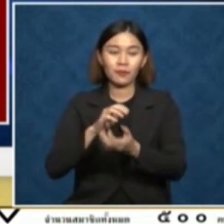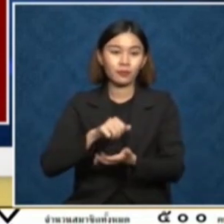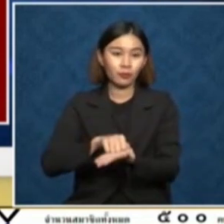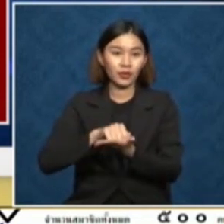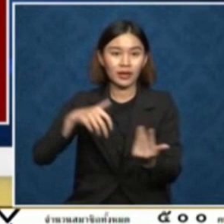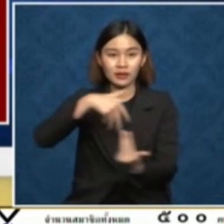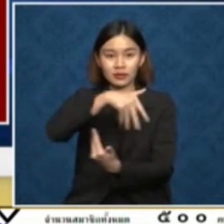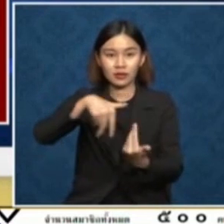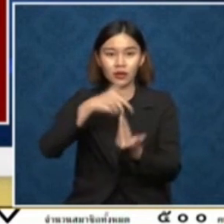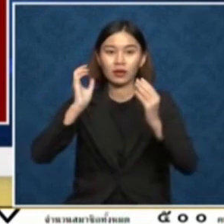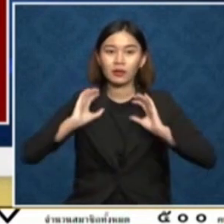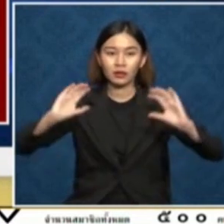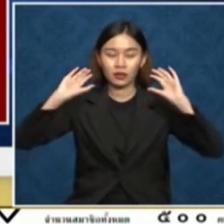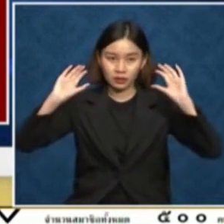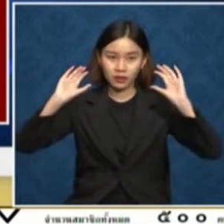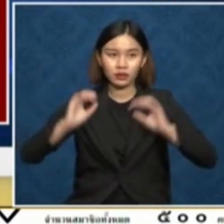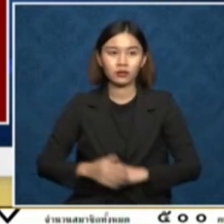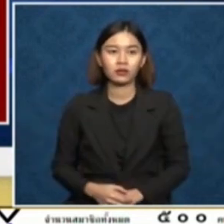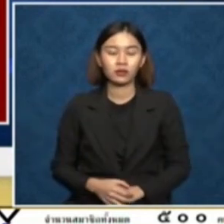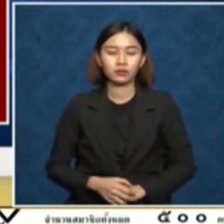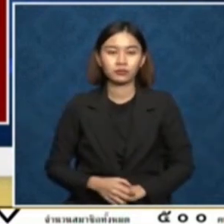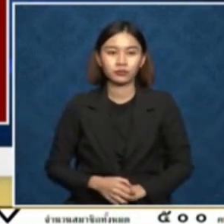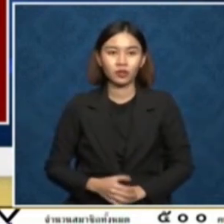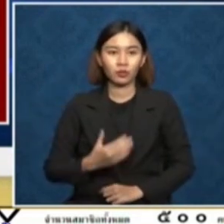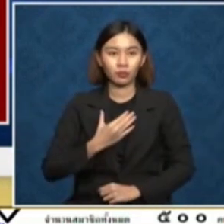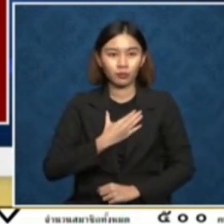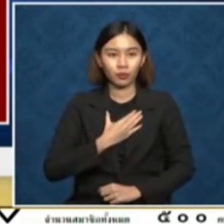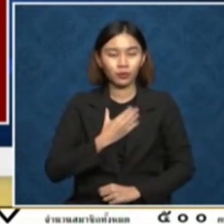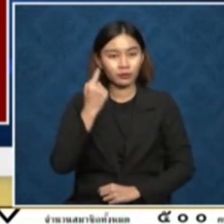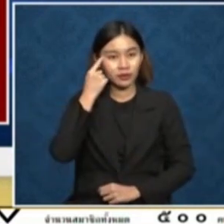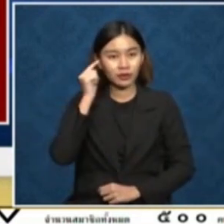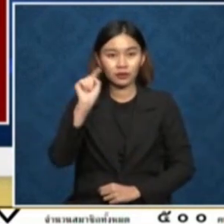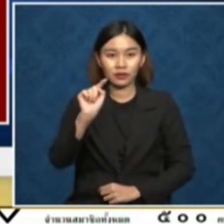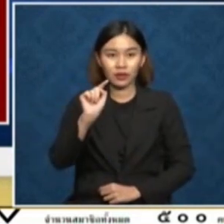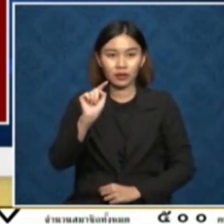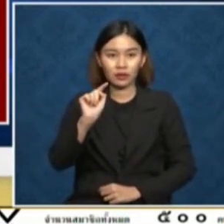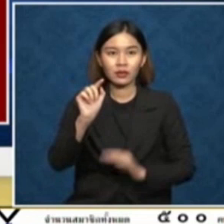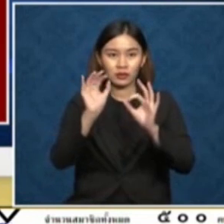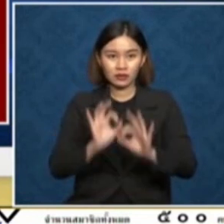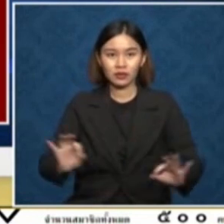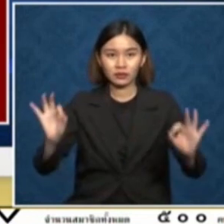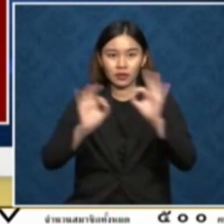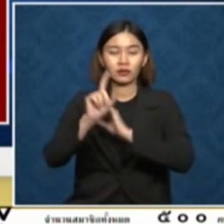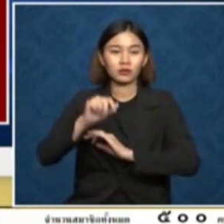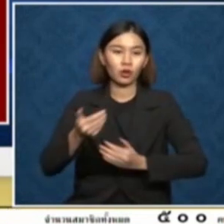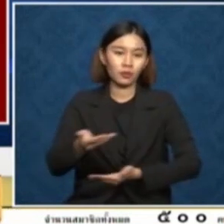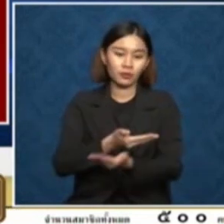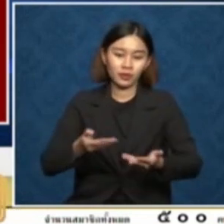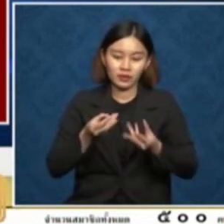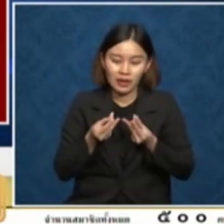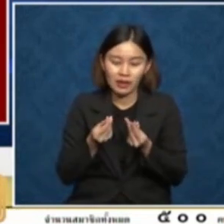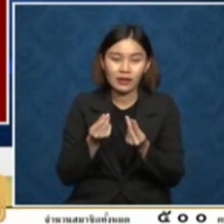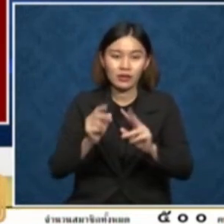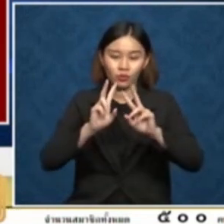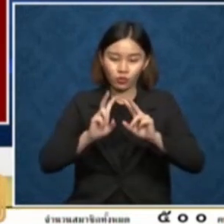ก็ยังเป็นประเด็นที่ยังมีความละเอียดอ่อนและมีความสัมพันธ์เกี่ยวเนื่องกับกฎหมายหลายฉบับรวมไปถึงการจัดทำบริ